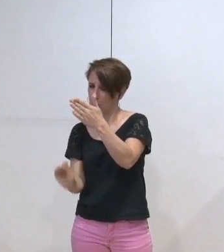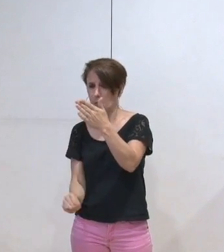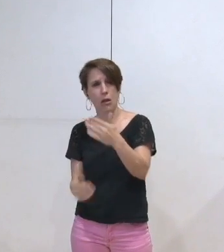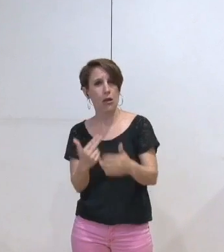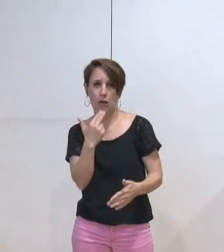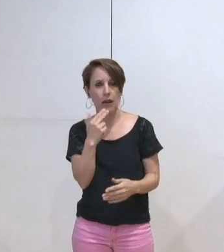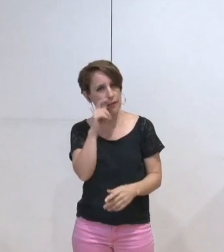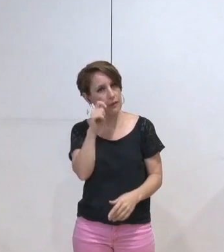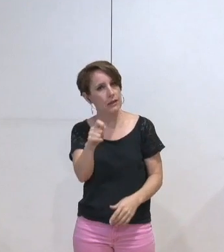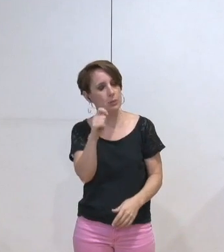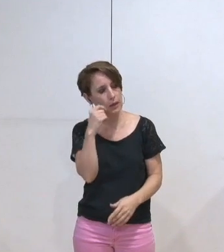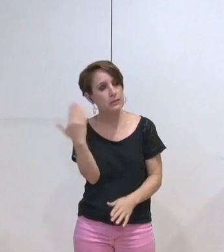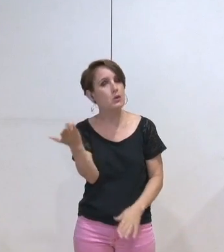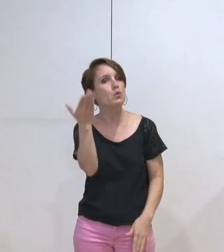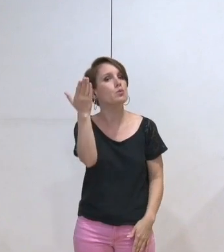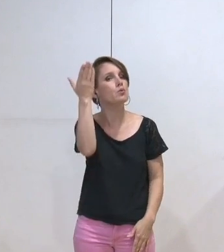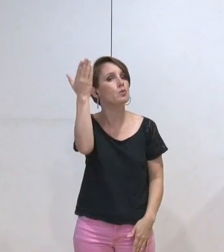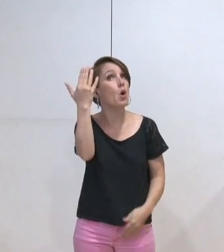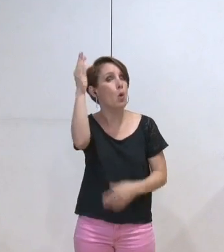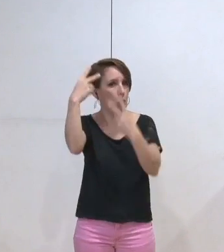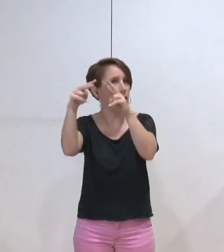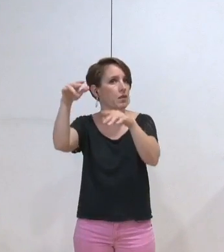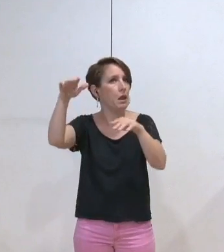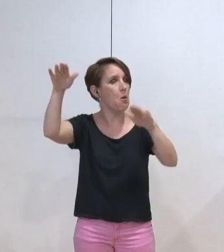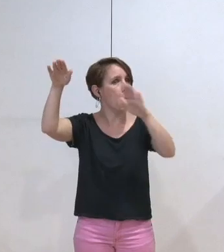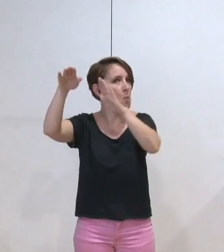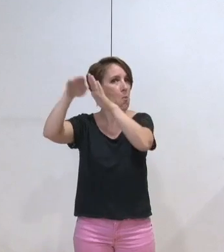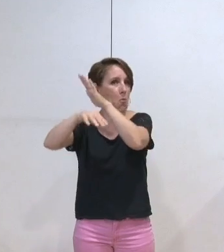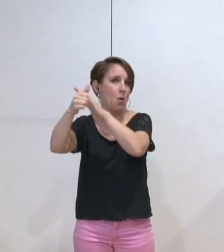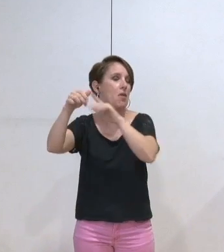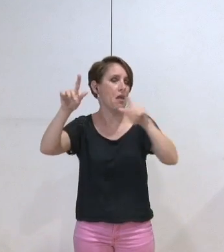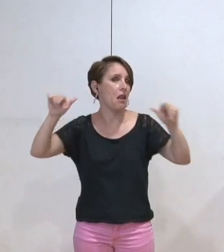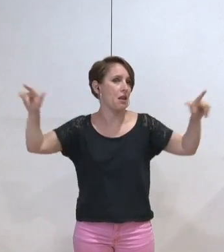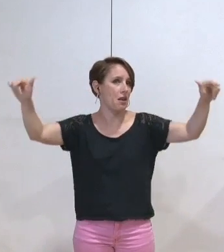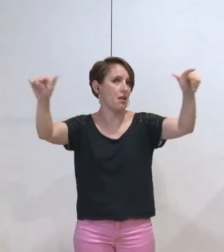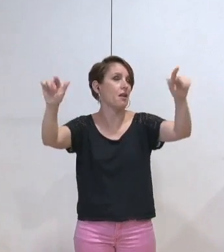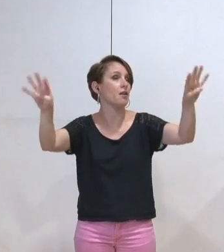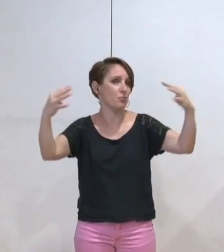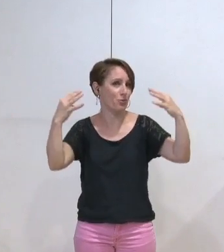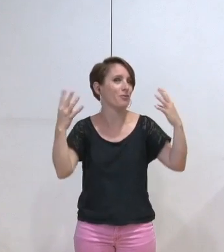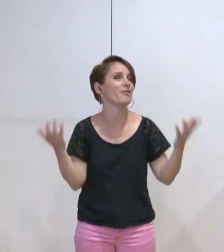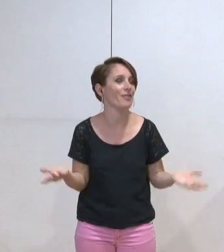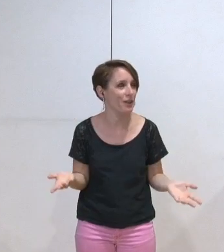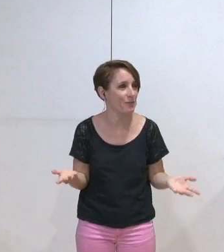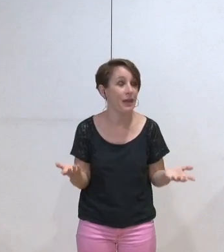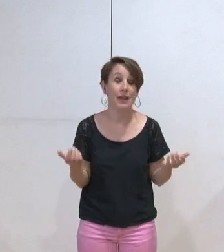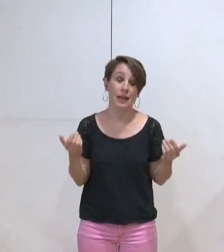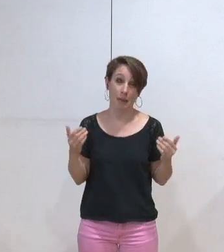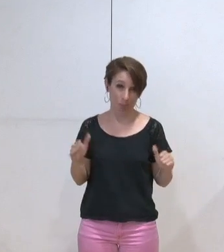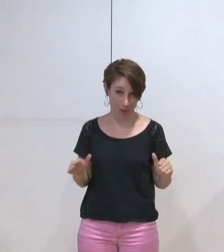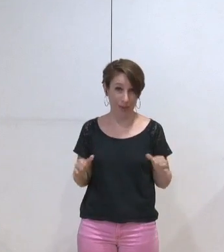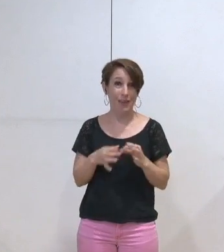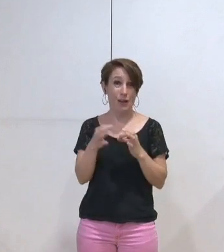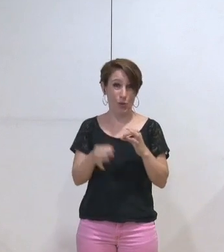agronome que beaucoup nous envient malheureusement entre guillemets ce que ça révèle fait porter sur nos épaules et